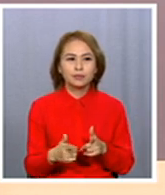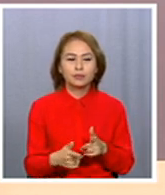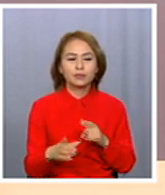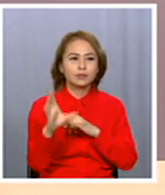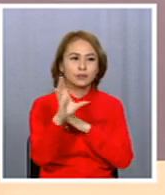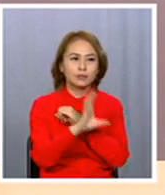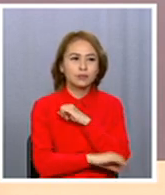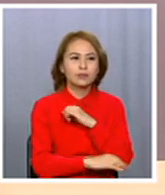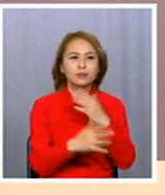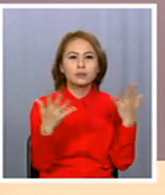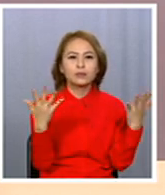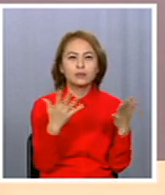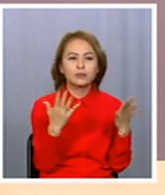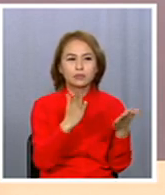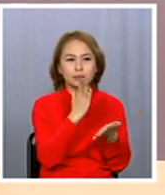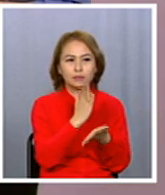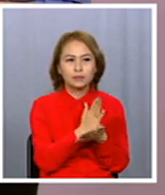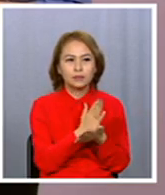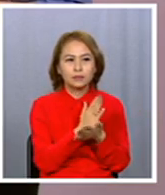соңында қандай тыныс белгісі тұр?